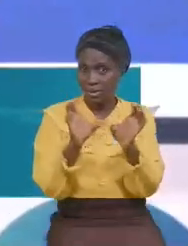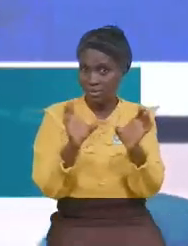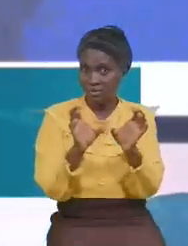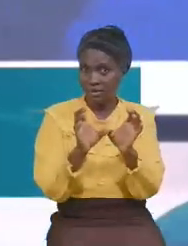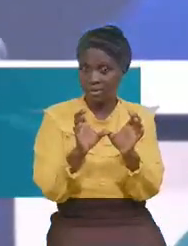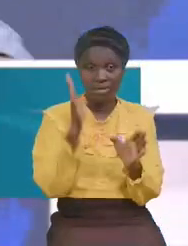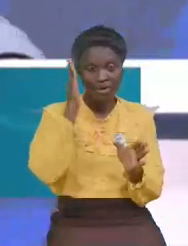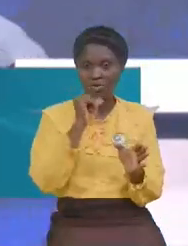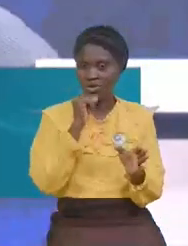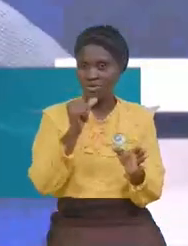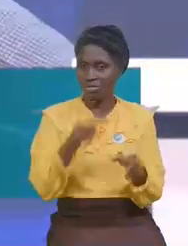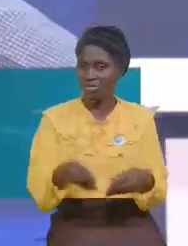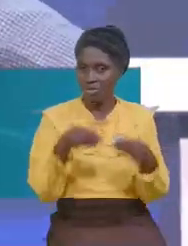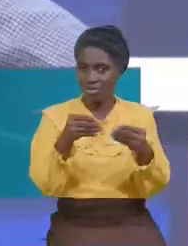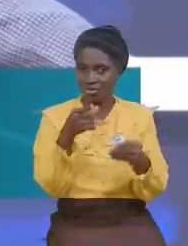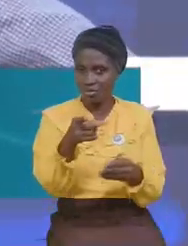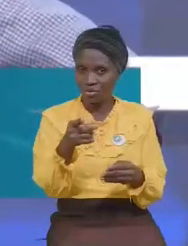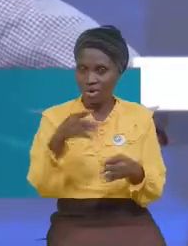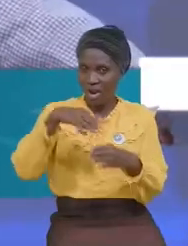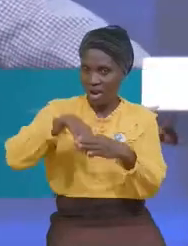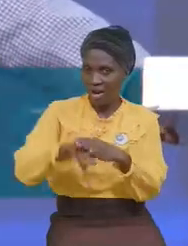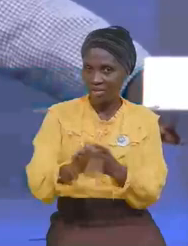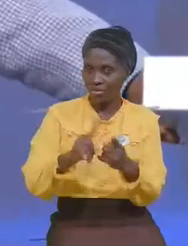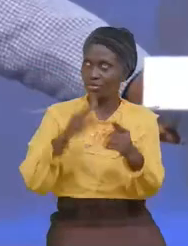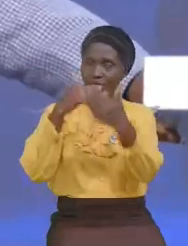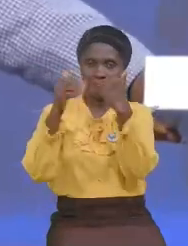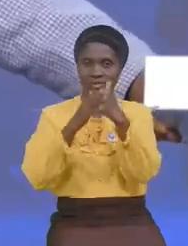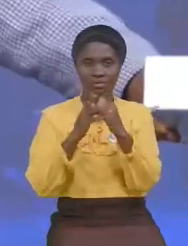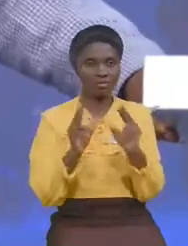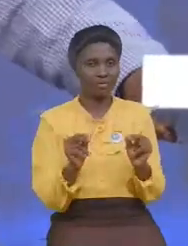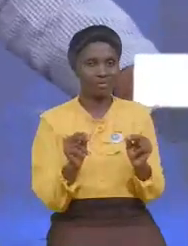jour. Le diplôme scolaire